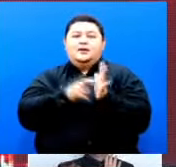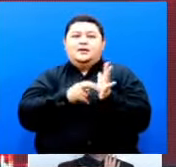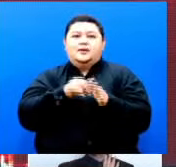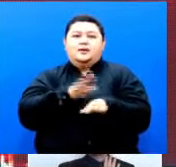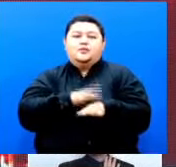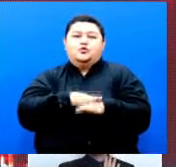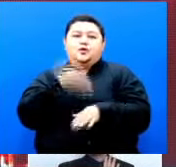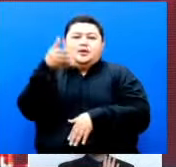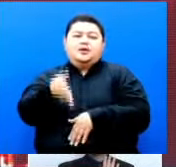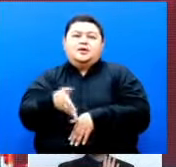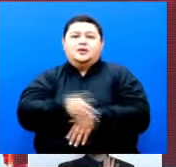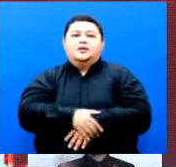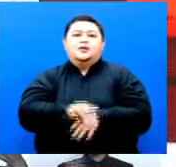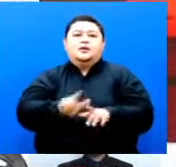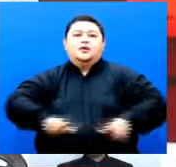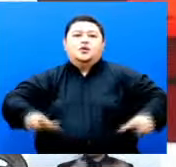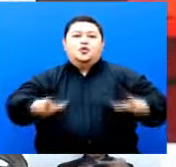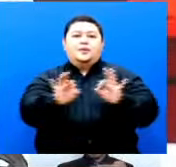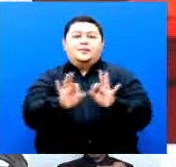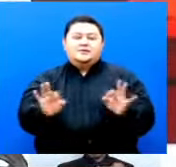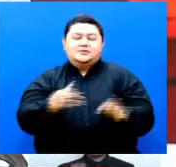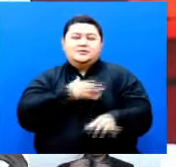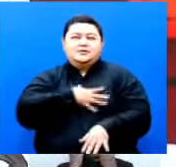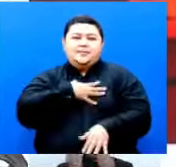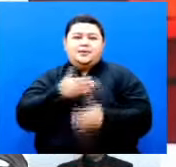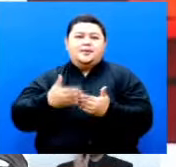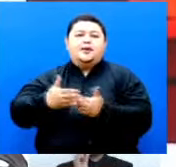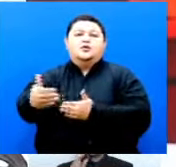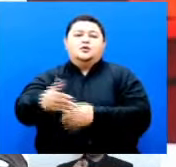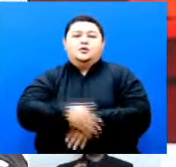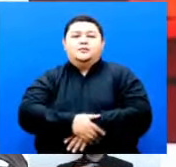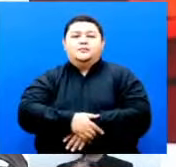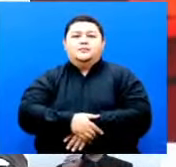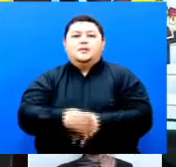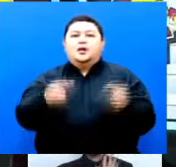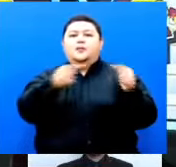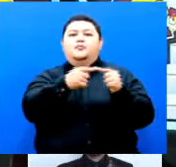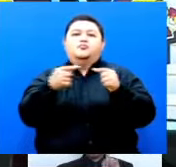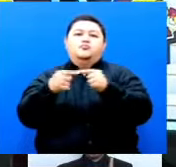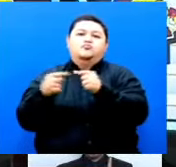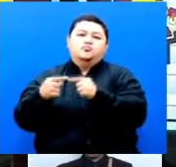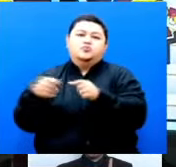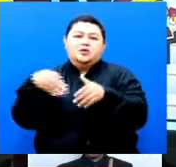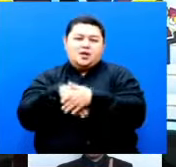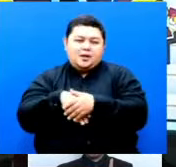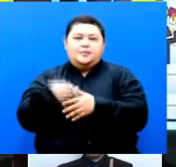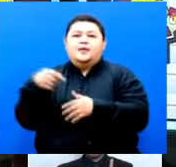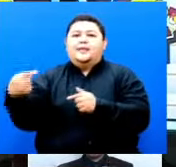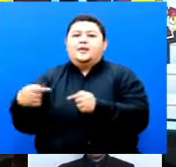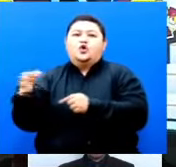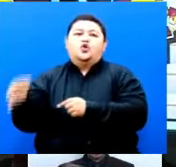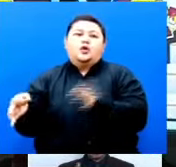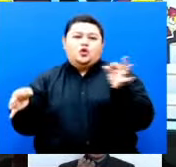yang menarikuntukdikunjungi;lingkunganyangbersih, nyaman,danberkelanjutan ;sertaterhubungdidalamdan antarkota.